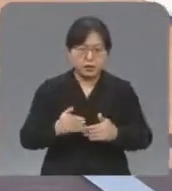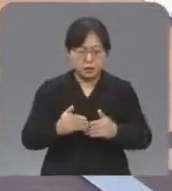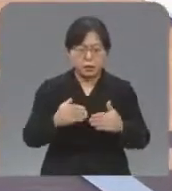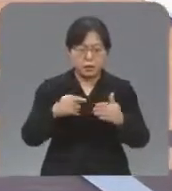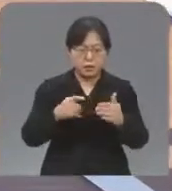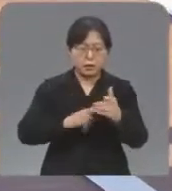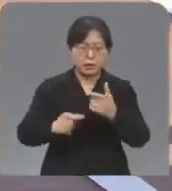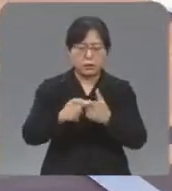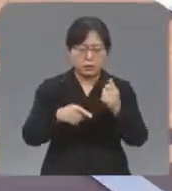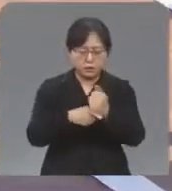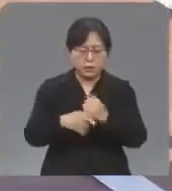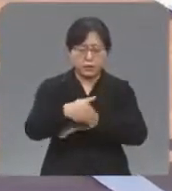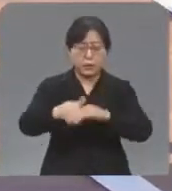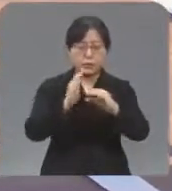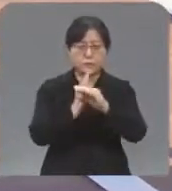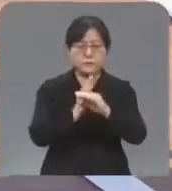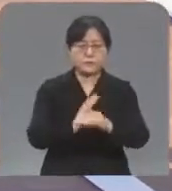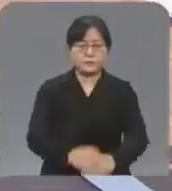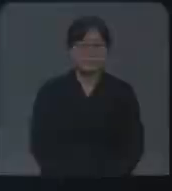등을 추가 조사할 계획입니다.